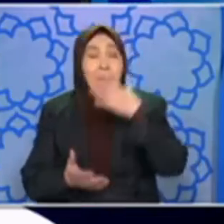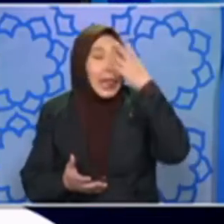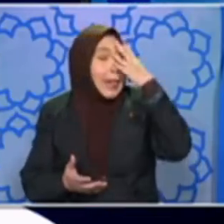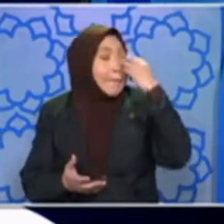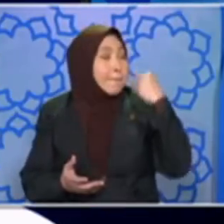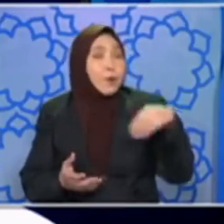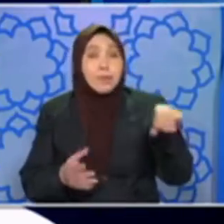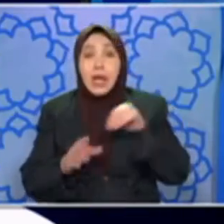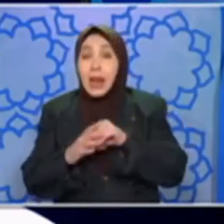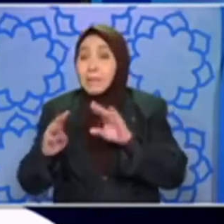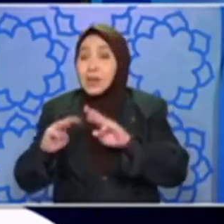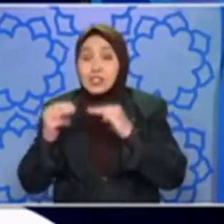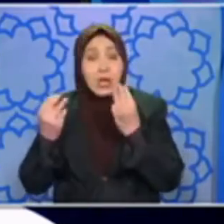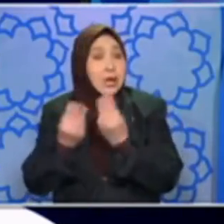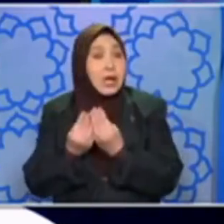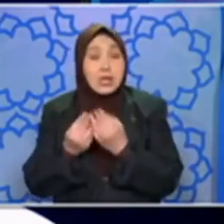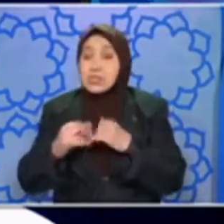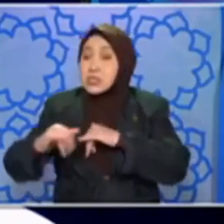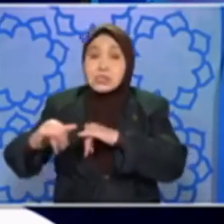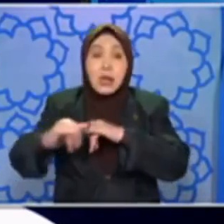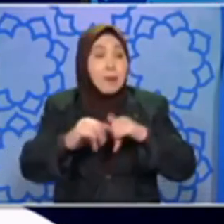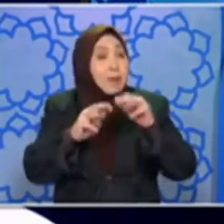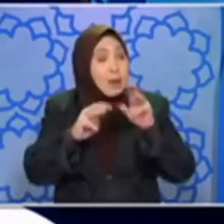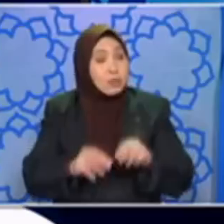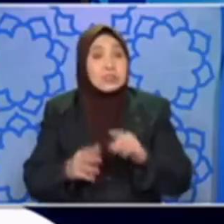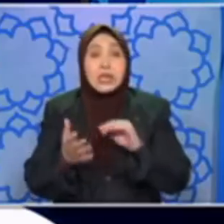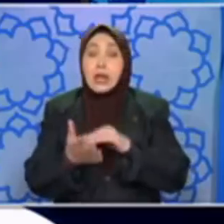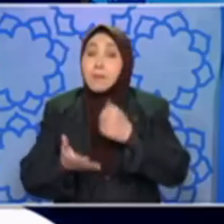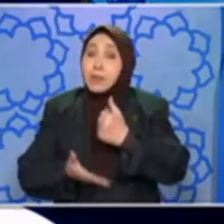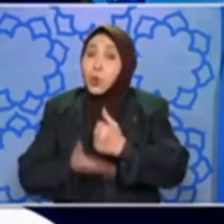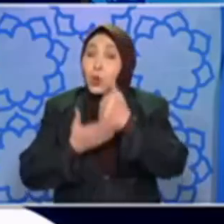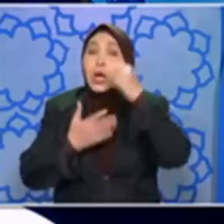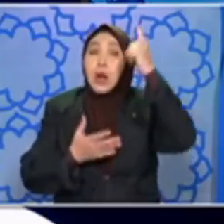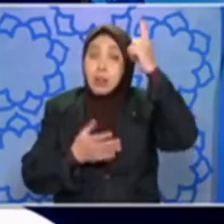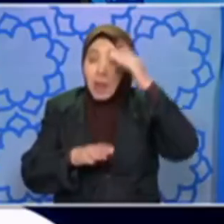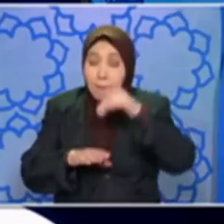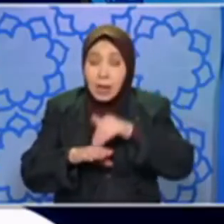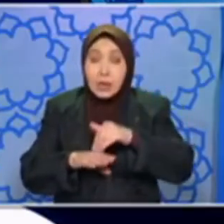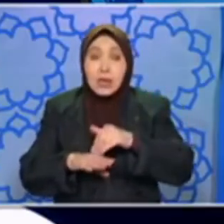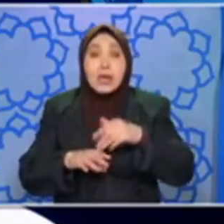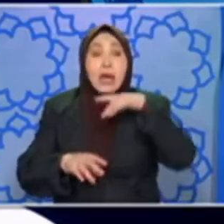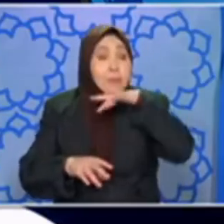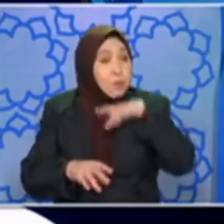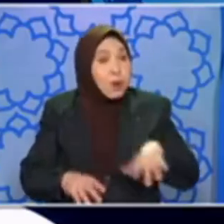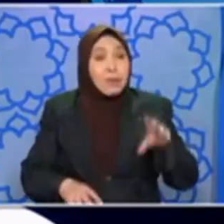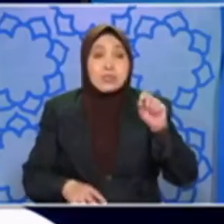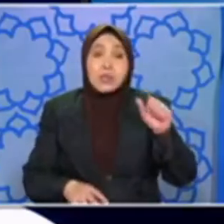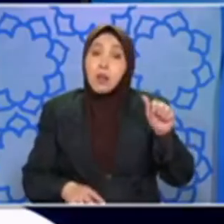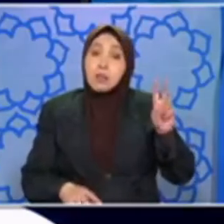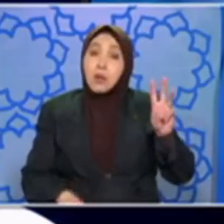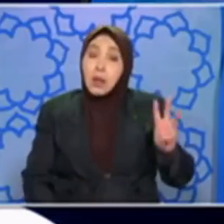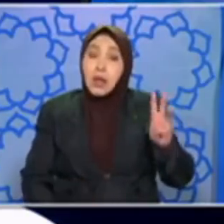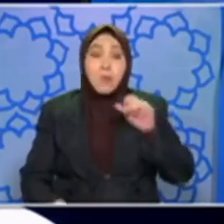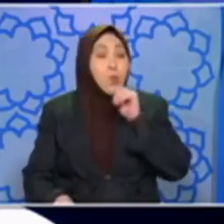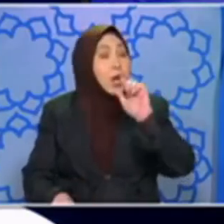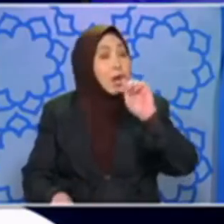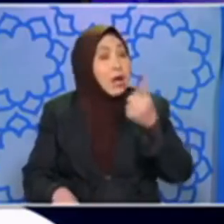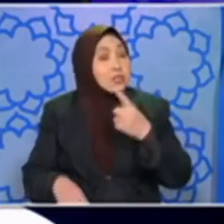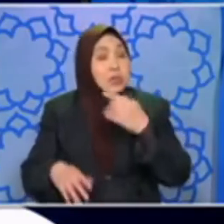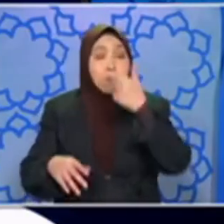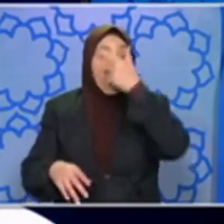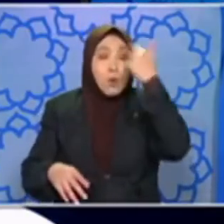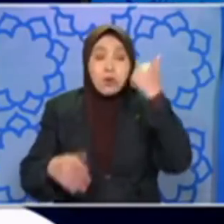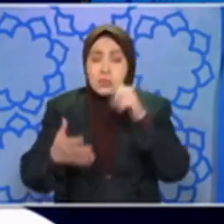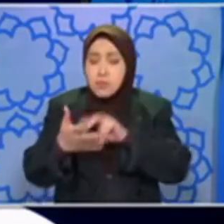masyarakat. Ini hubungan sesama manusia. Bila bercakap tentang pertolongan Allah kepada Nabi Muhammad sallallahu alaihi wasallam, bukan sekadar kerana